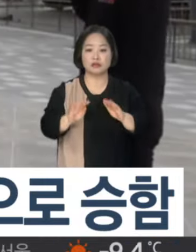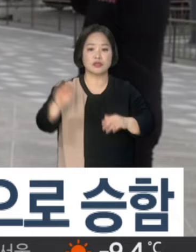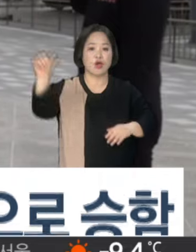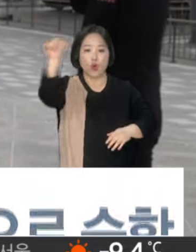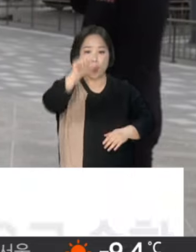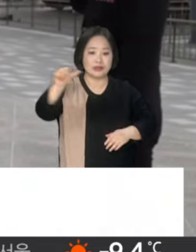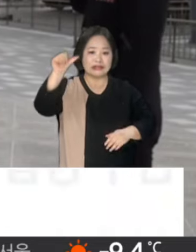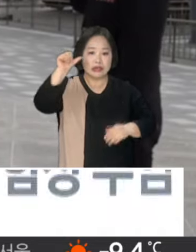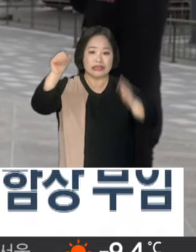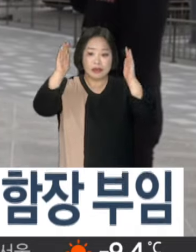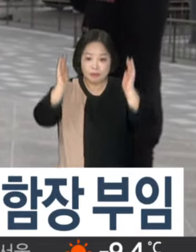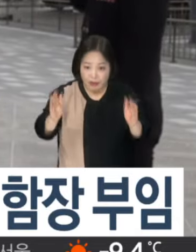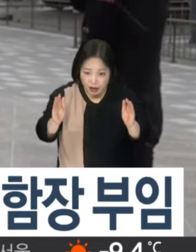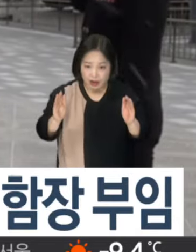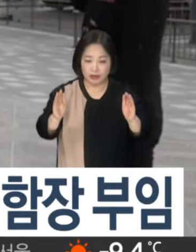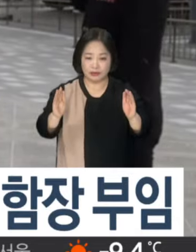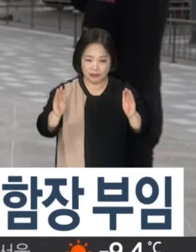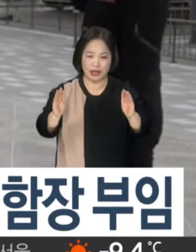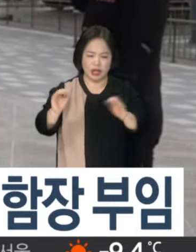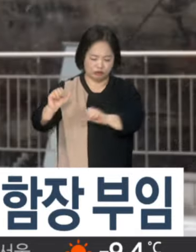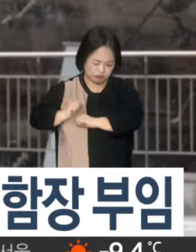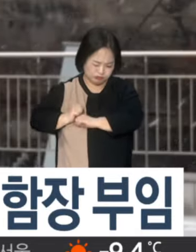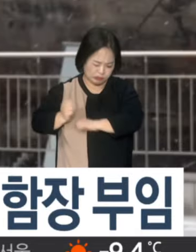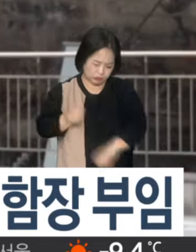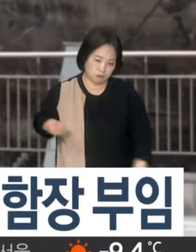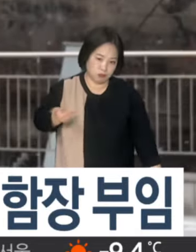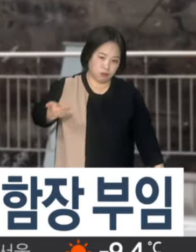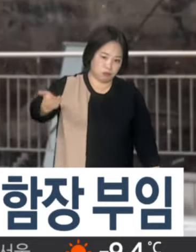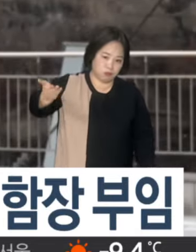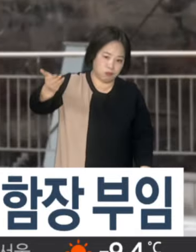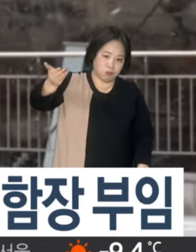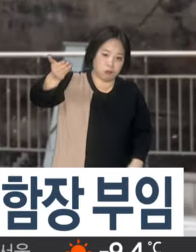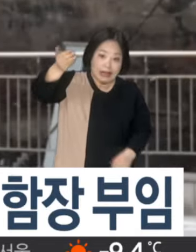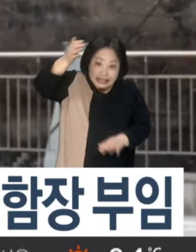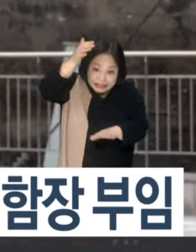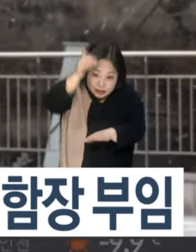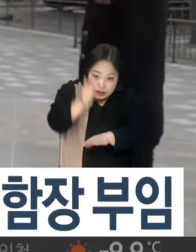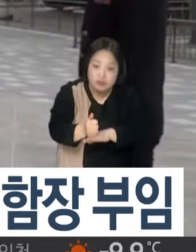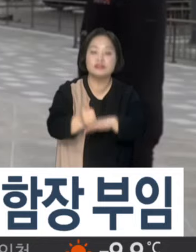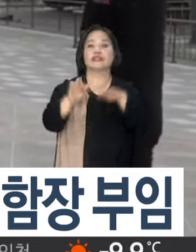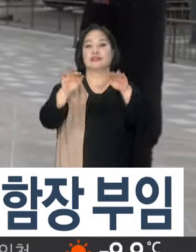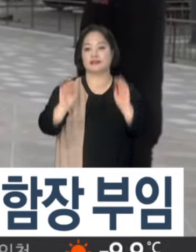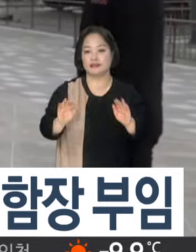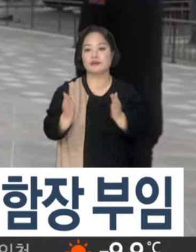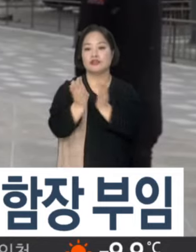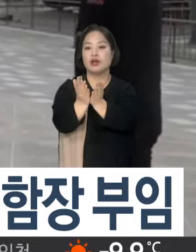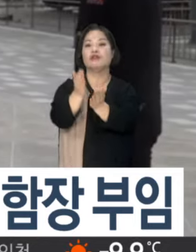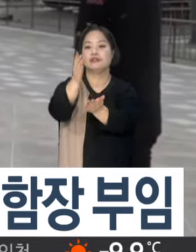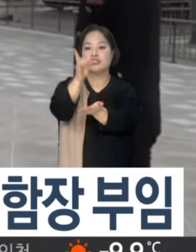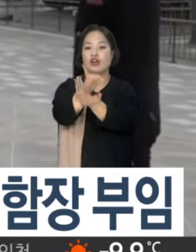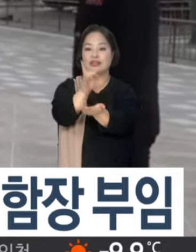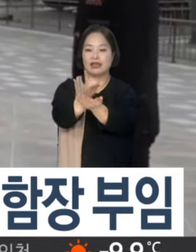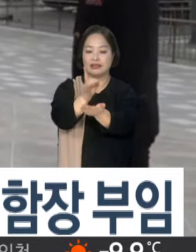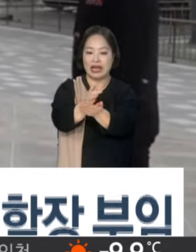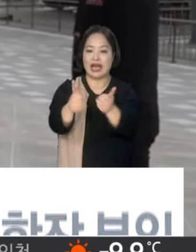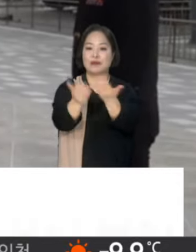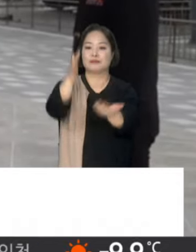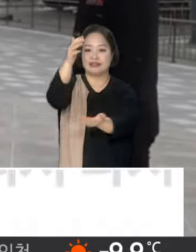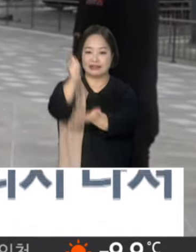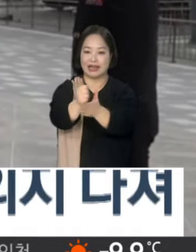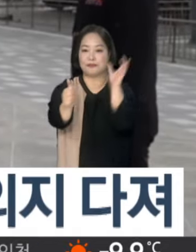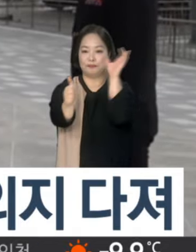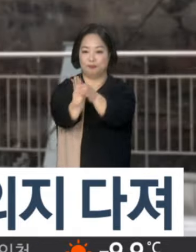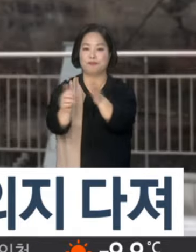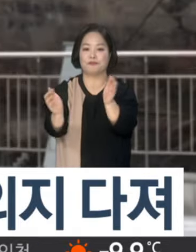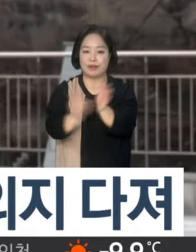만에 박 대위는 중령 계급장을 달고 새로 건조된 천안함의 함장으로 부임했습니다. 박 중령은 취임식에 앞서